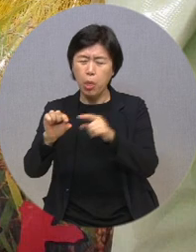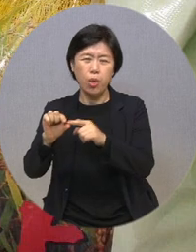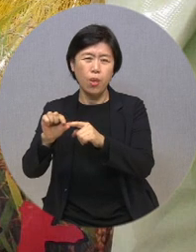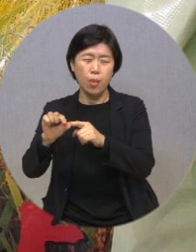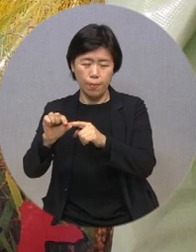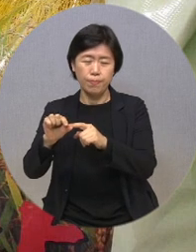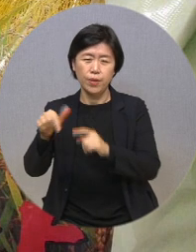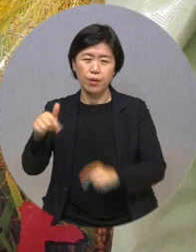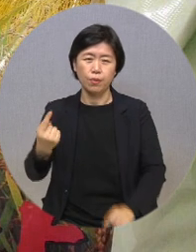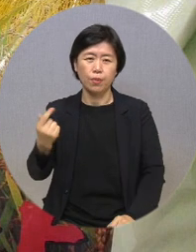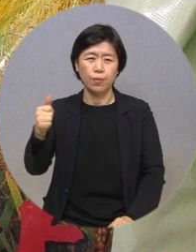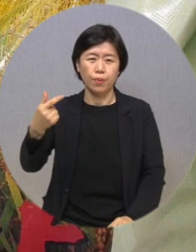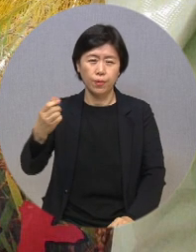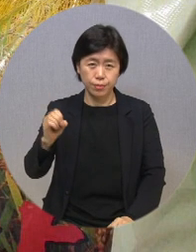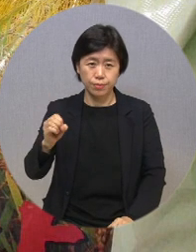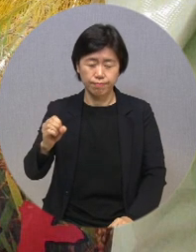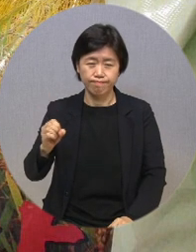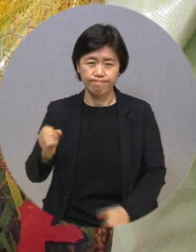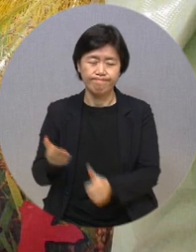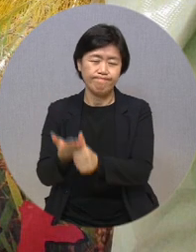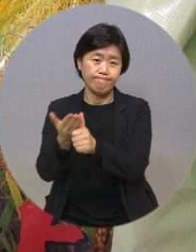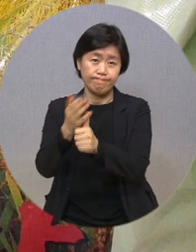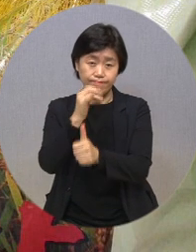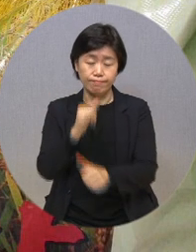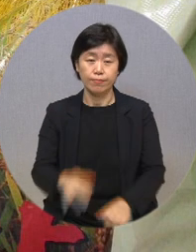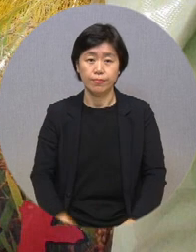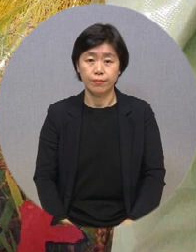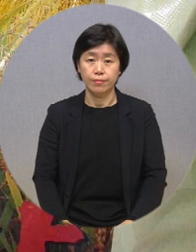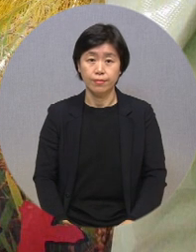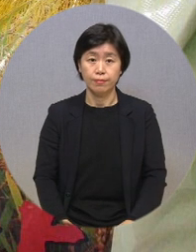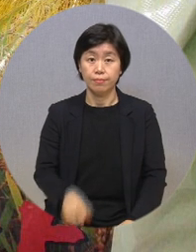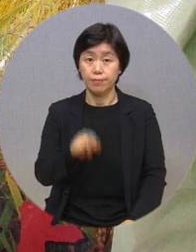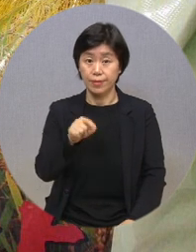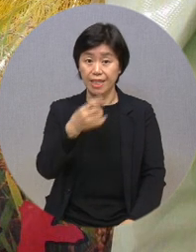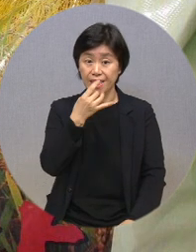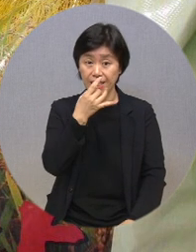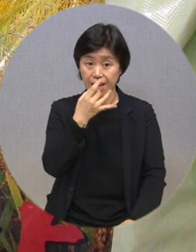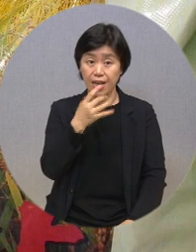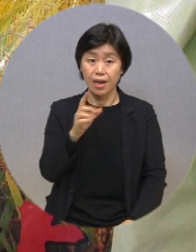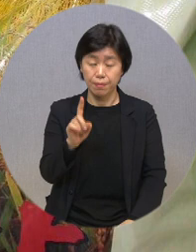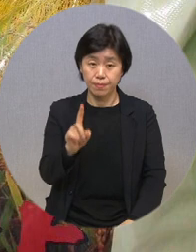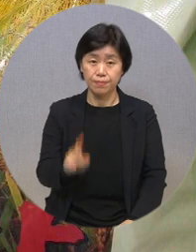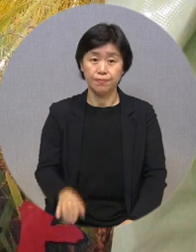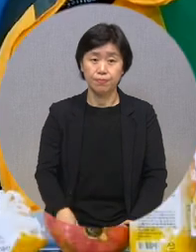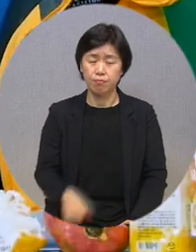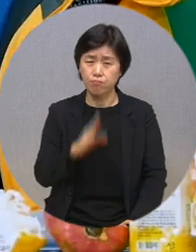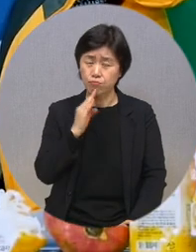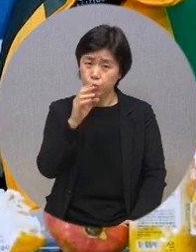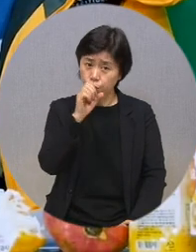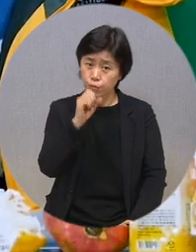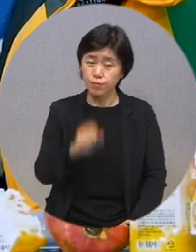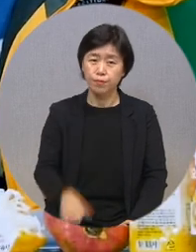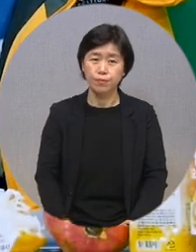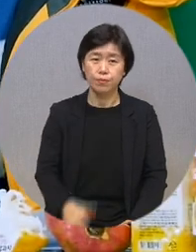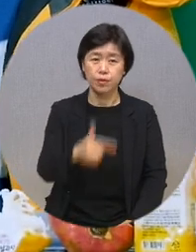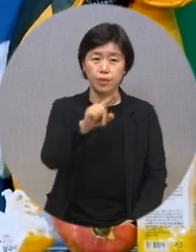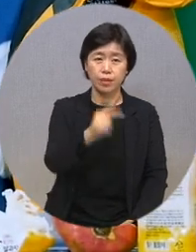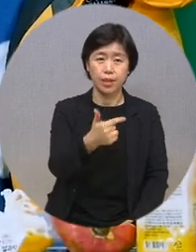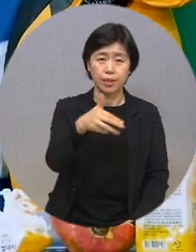자, 그리고 이 말씀하셨던 수호천사 저 쌀, 간척지 쌀이 이렇게 좋은 건가요? 이게 간척지